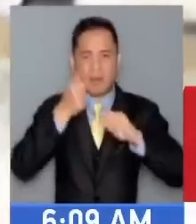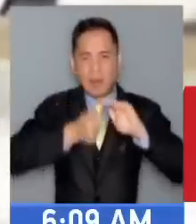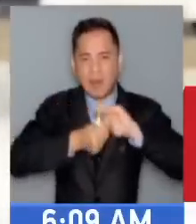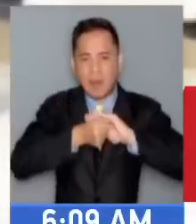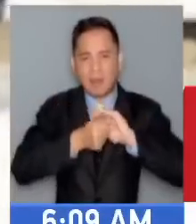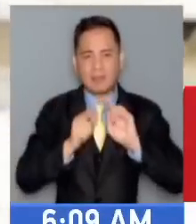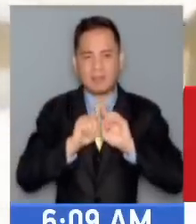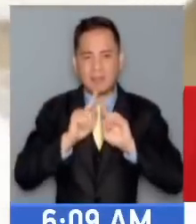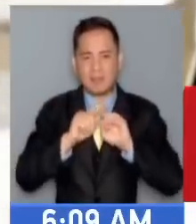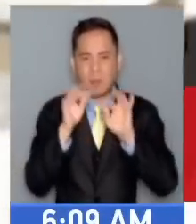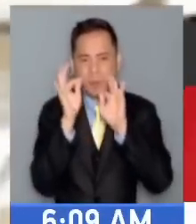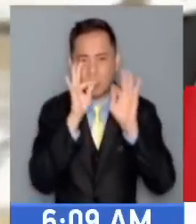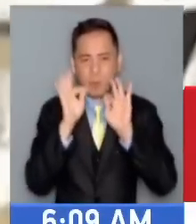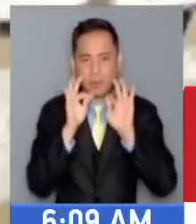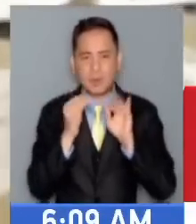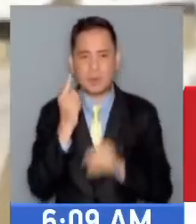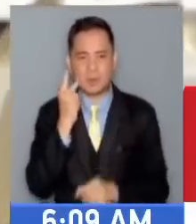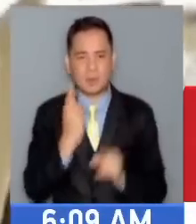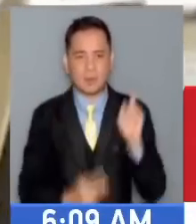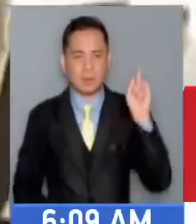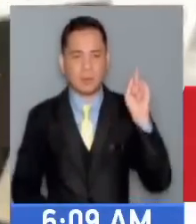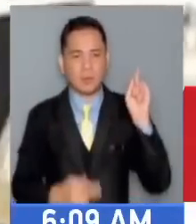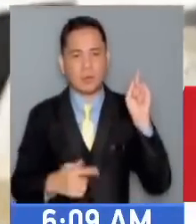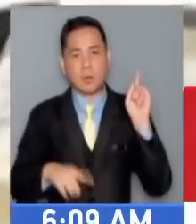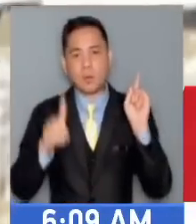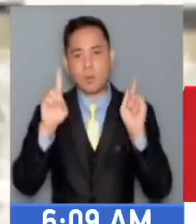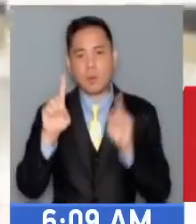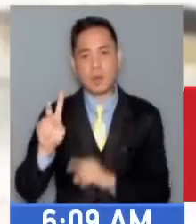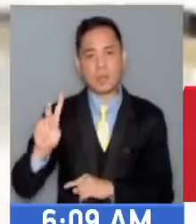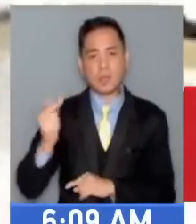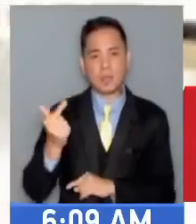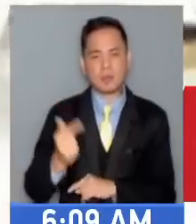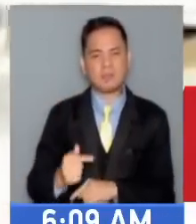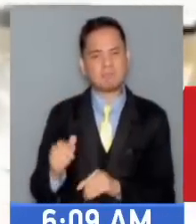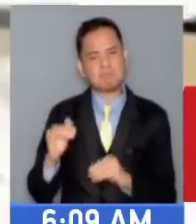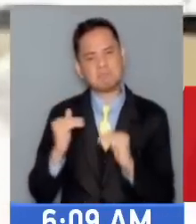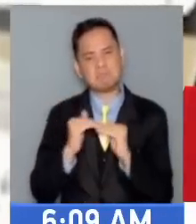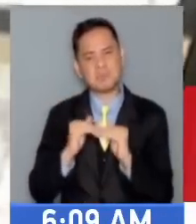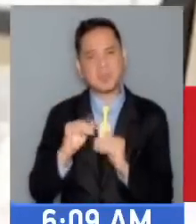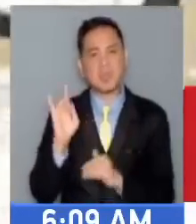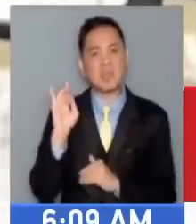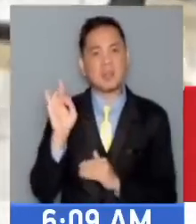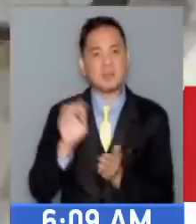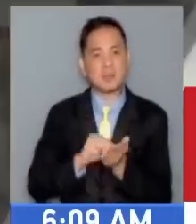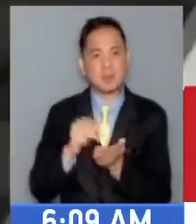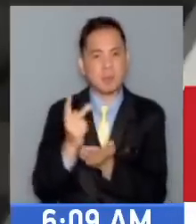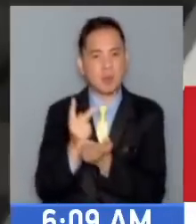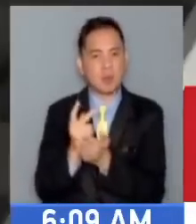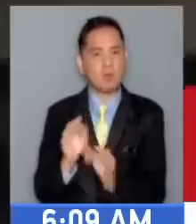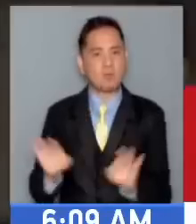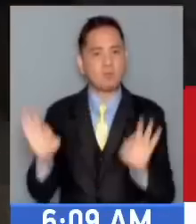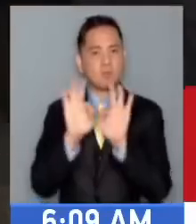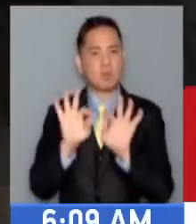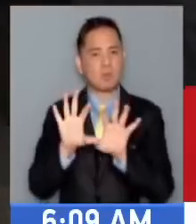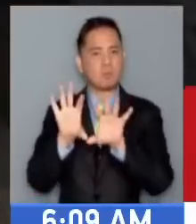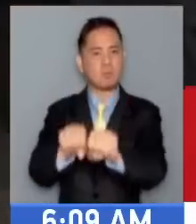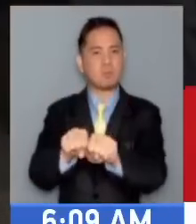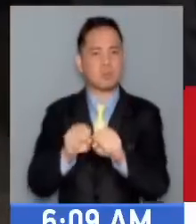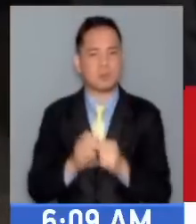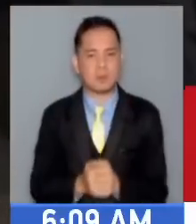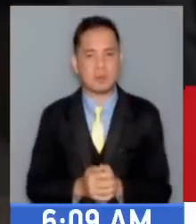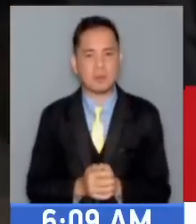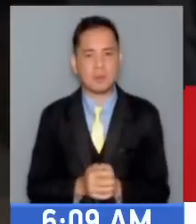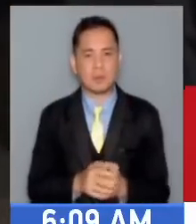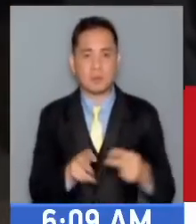Mahigit 1 kilo o tinatayang nasa 18 milyon pesos ang halaga ng nasabat ng mga otoridad. Kinilala ang mga sospek na